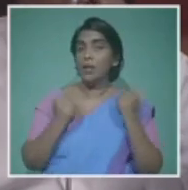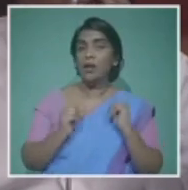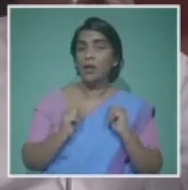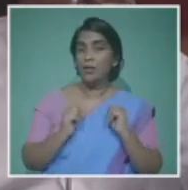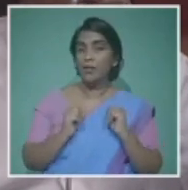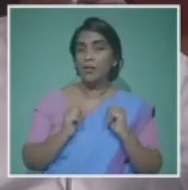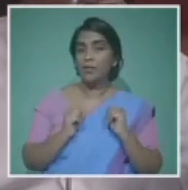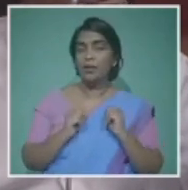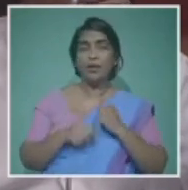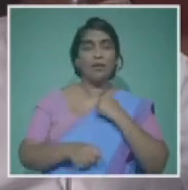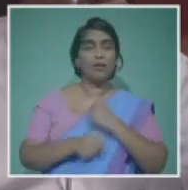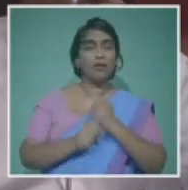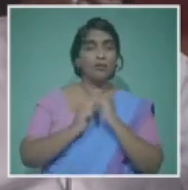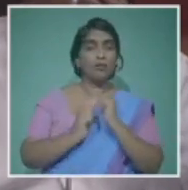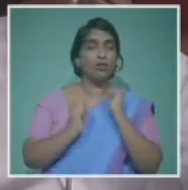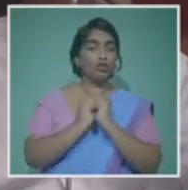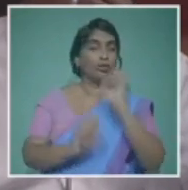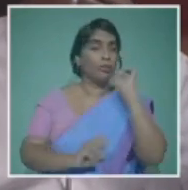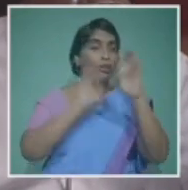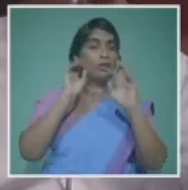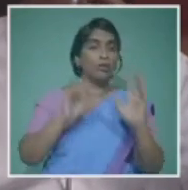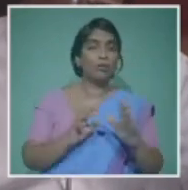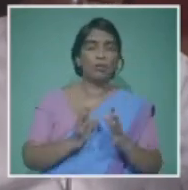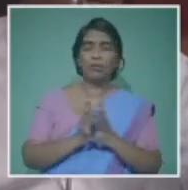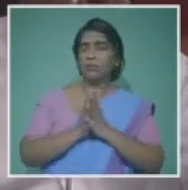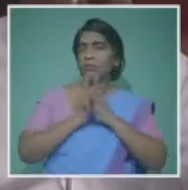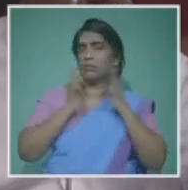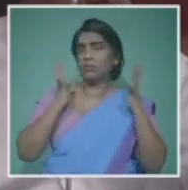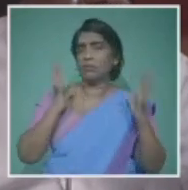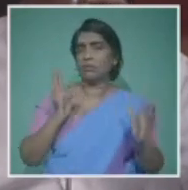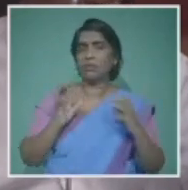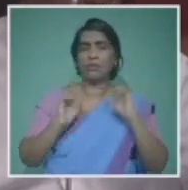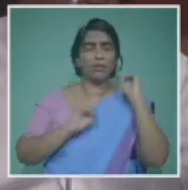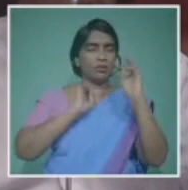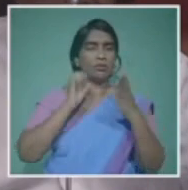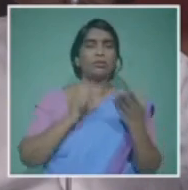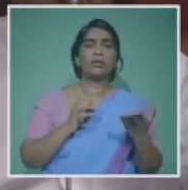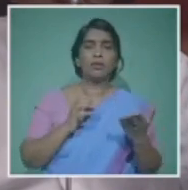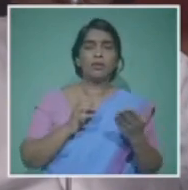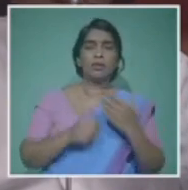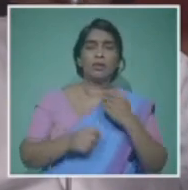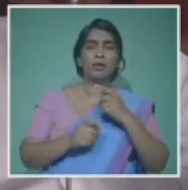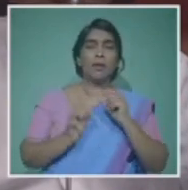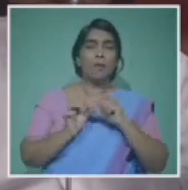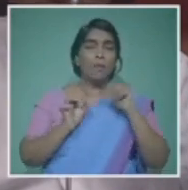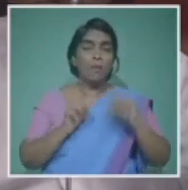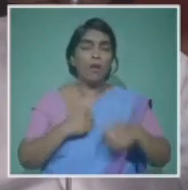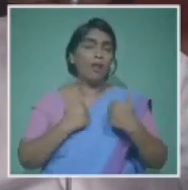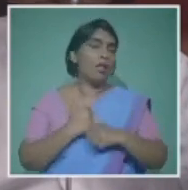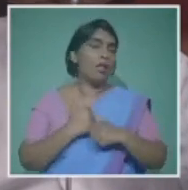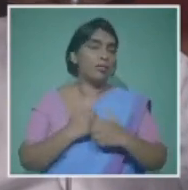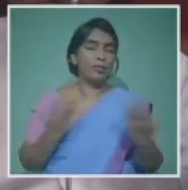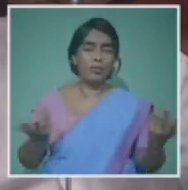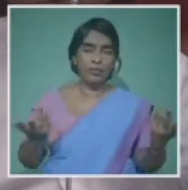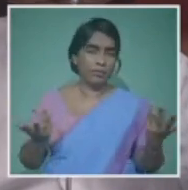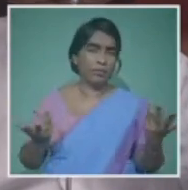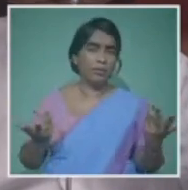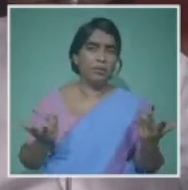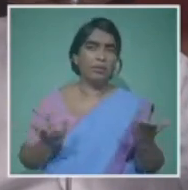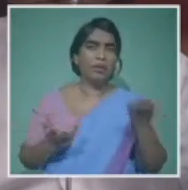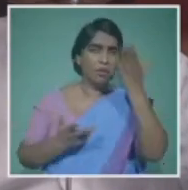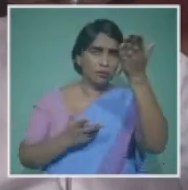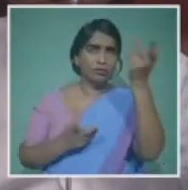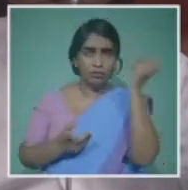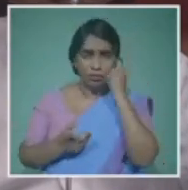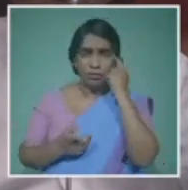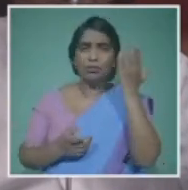tuh rajaan sih rekiya val dulu, apa seperbarai ini benda? Kau tuh sastra bihikiru, kau tuh butuh apa